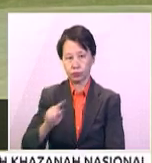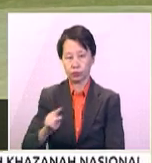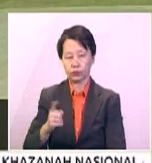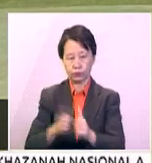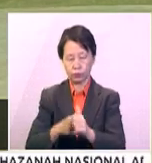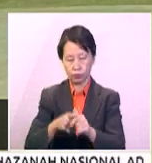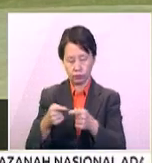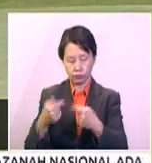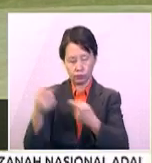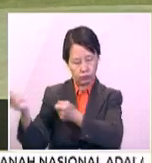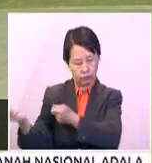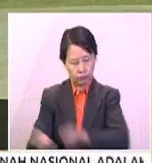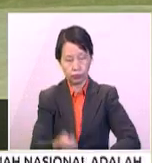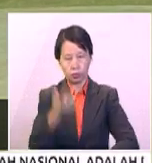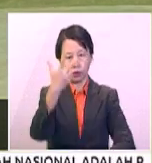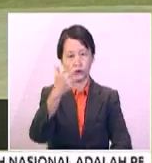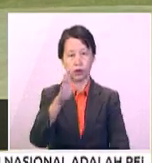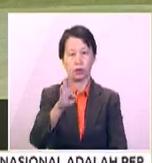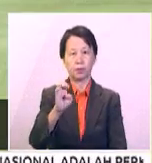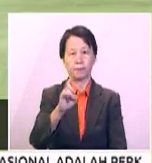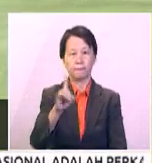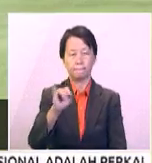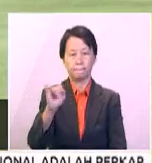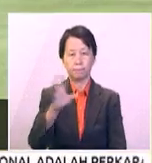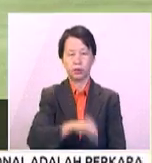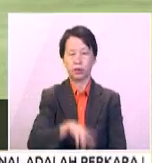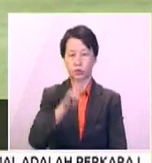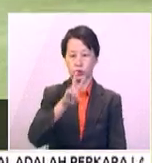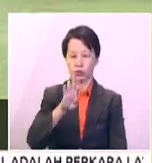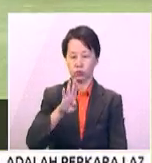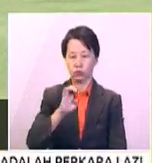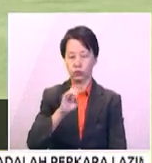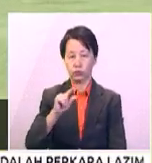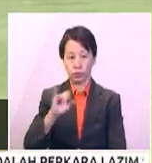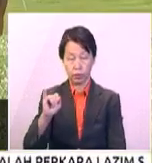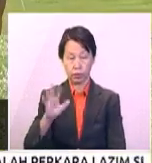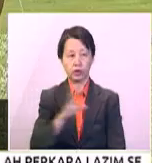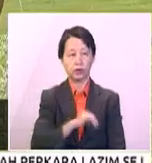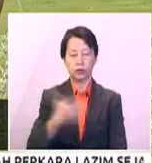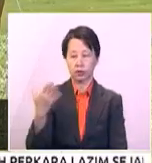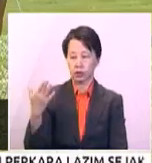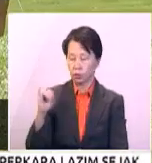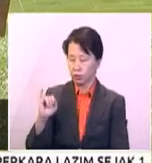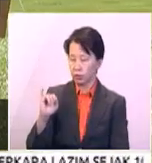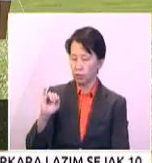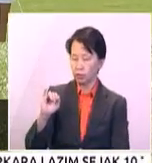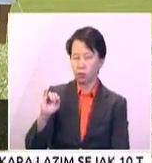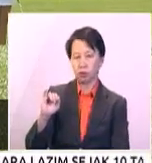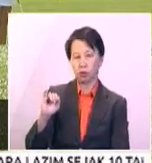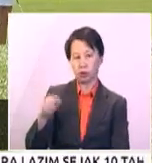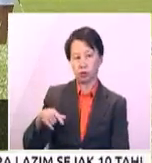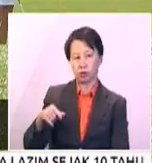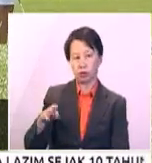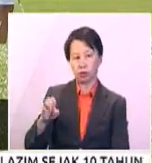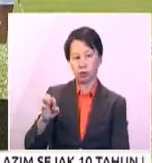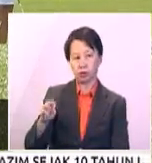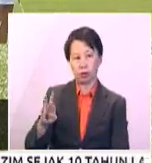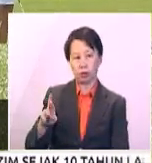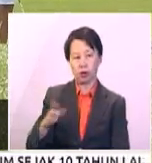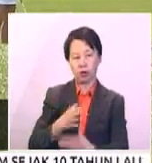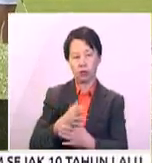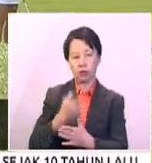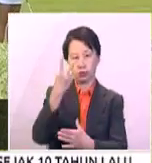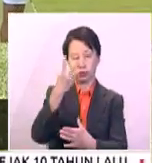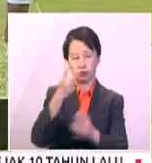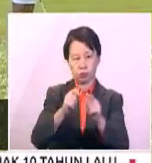pertama melakukan 3 birdie selain 2 bogey. Manakala Muhammad Iqmal dan Lau Wee Jin berkongsi di tempat